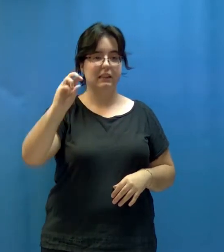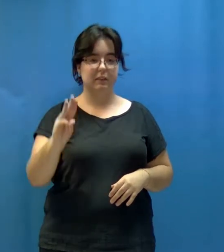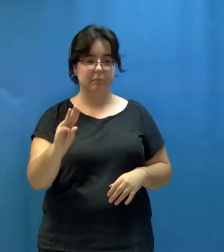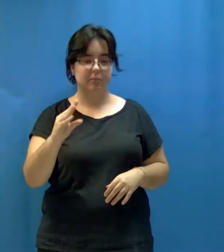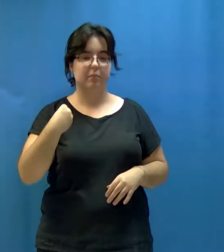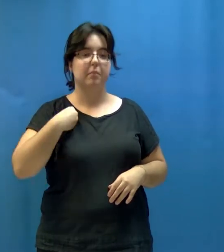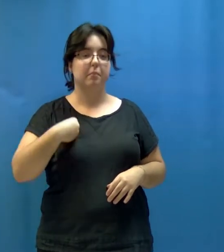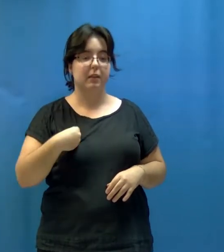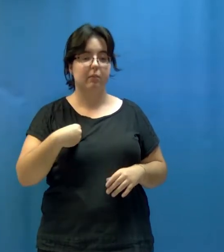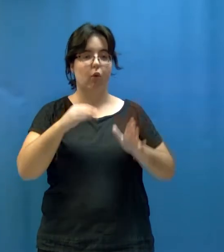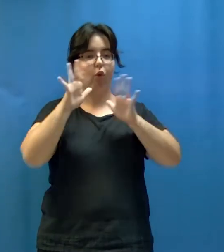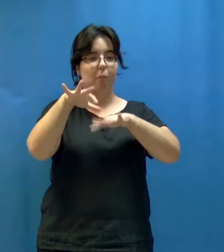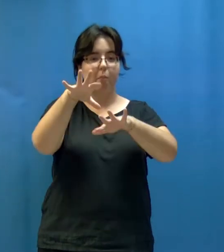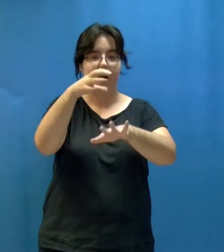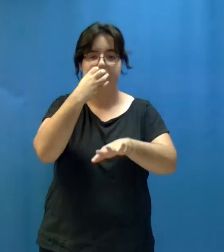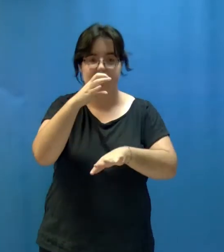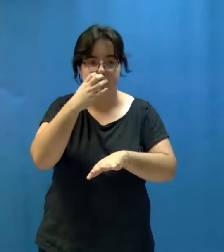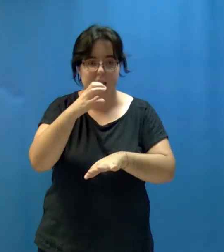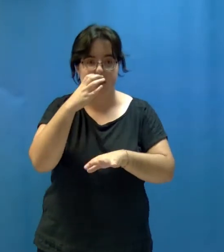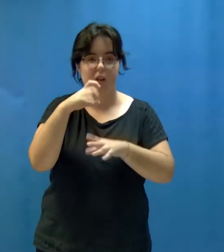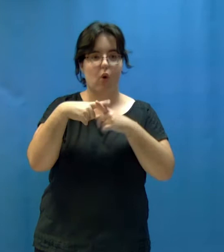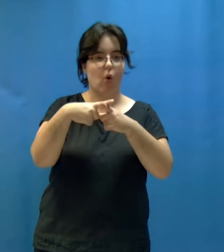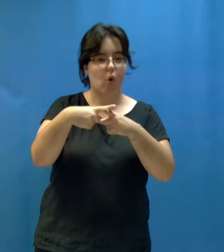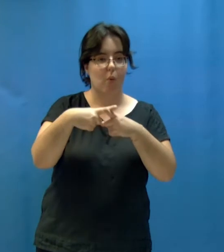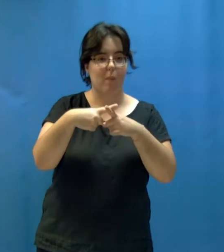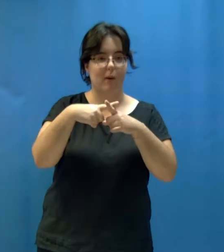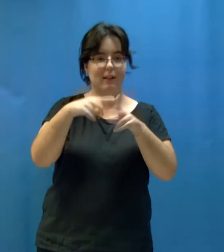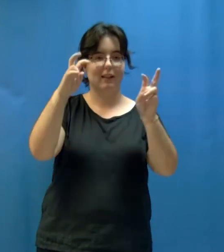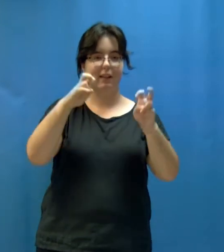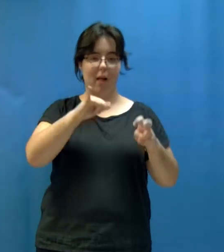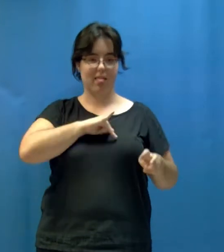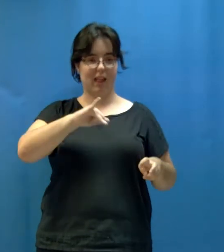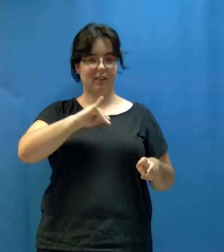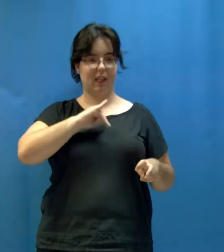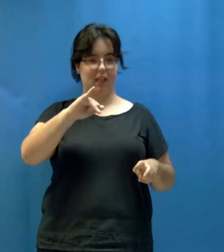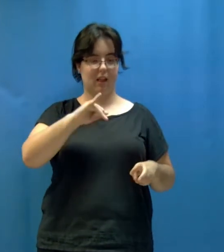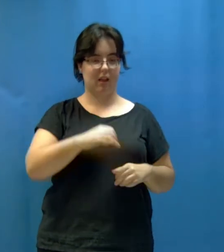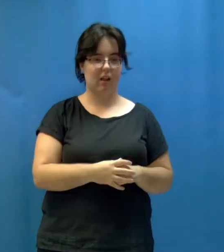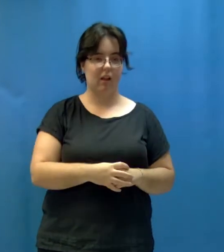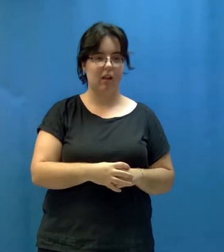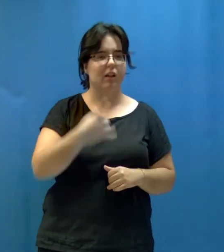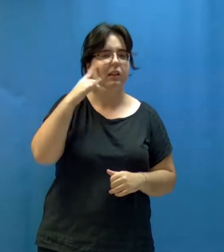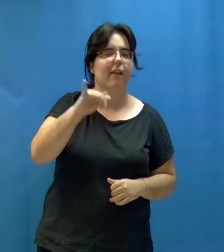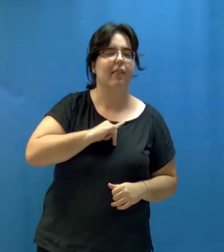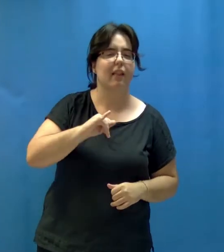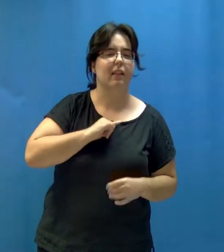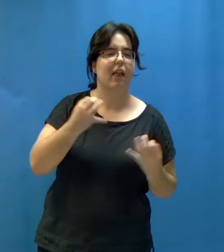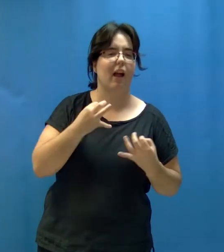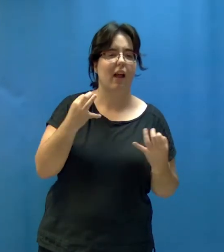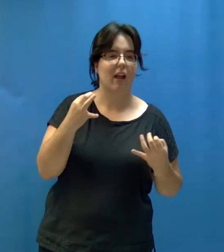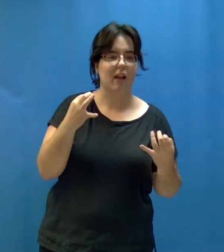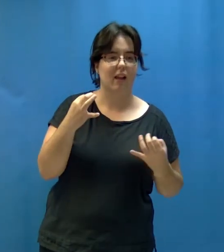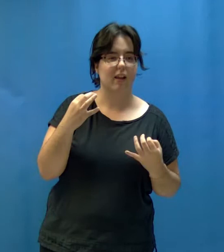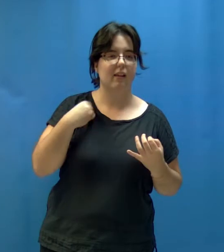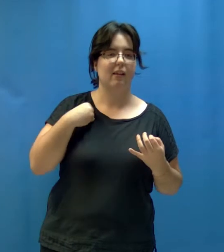els manifestos i els comunicats de generació identitària. Que sap vostè qui és generació identitària? És que estan promovent ICE Baixell que han llançat a